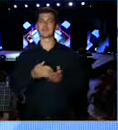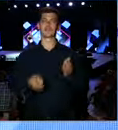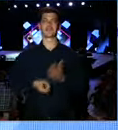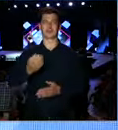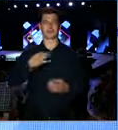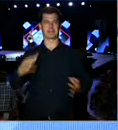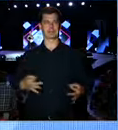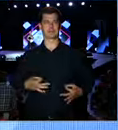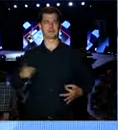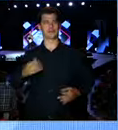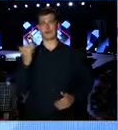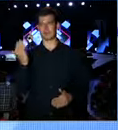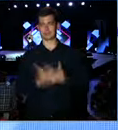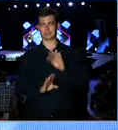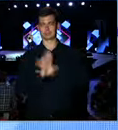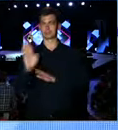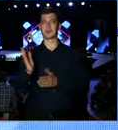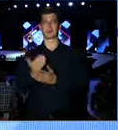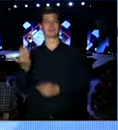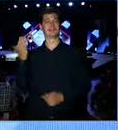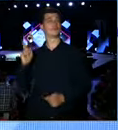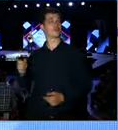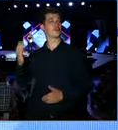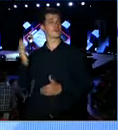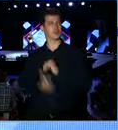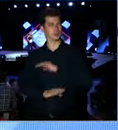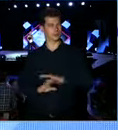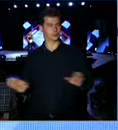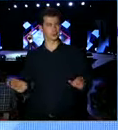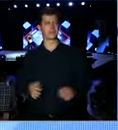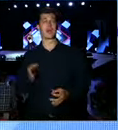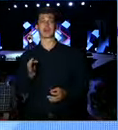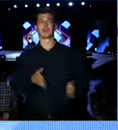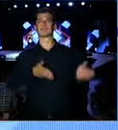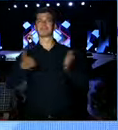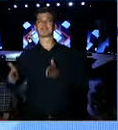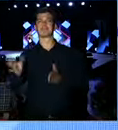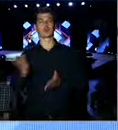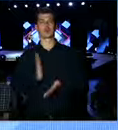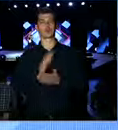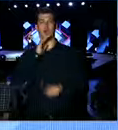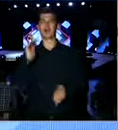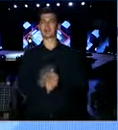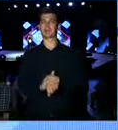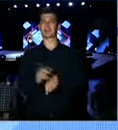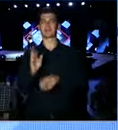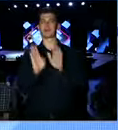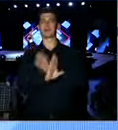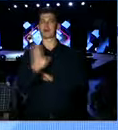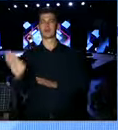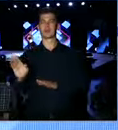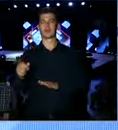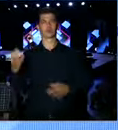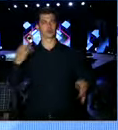już ostatnia prezentacja, która była przed chwilą taka indywidualna, a teraz czas na obiecaną prezentację